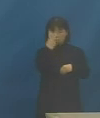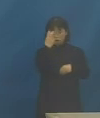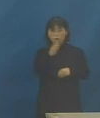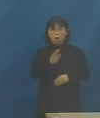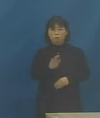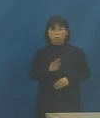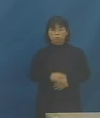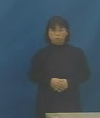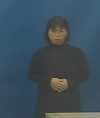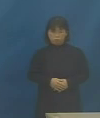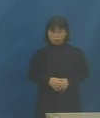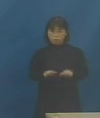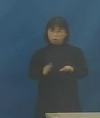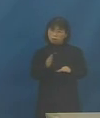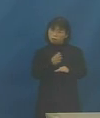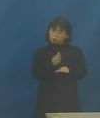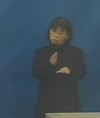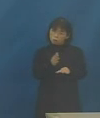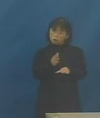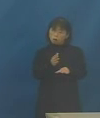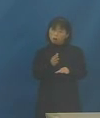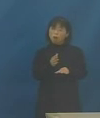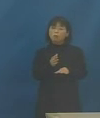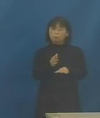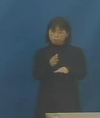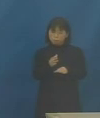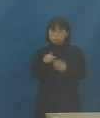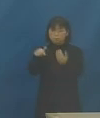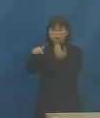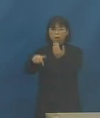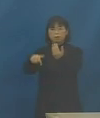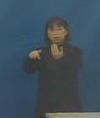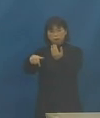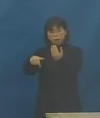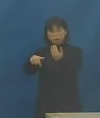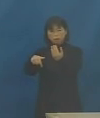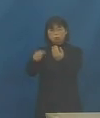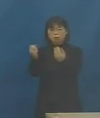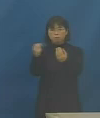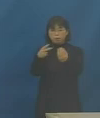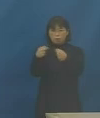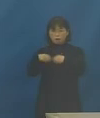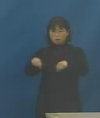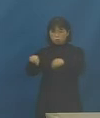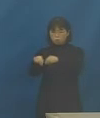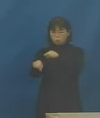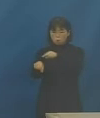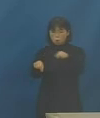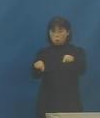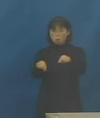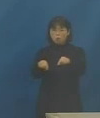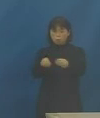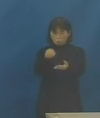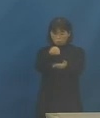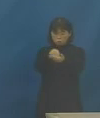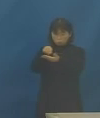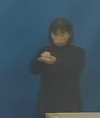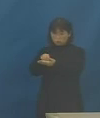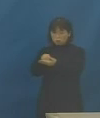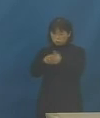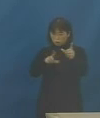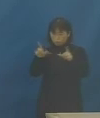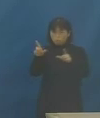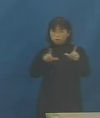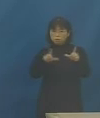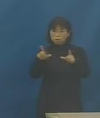た最近はですねええ関西を中心に関東でも見られるようなそういうタイプの